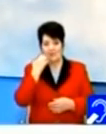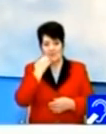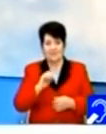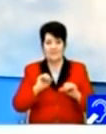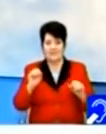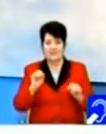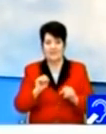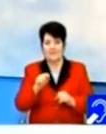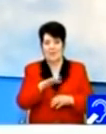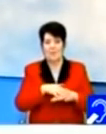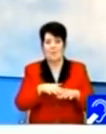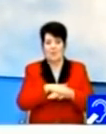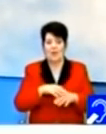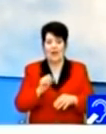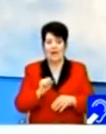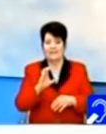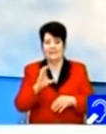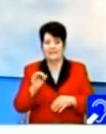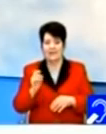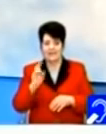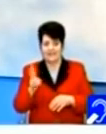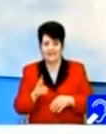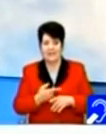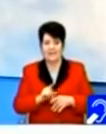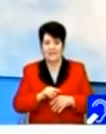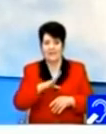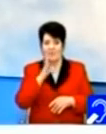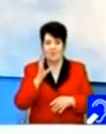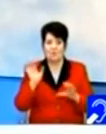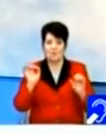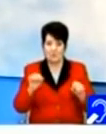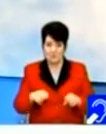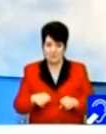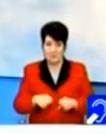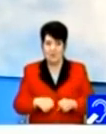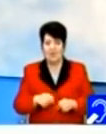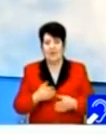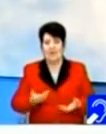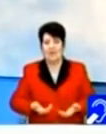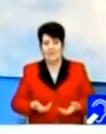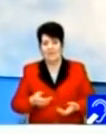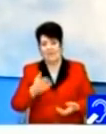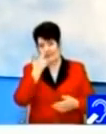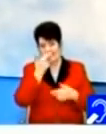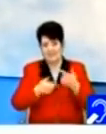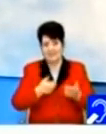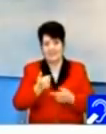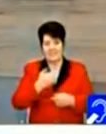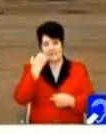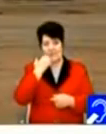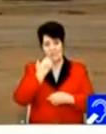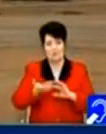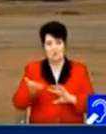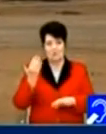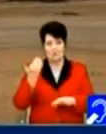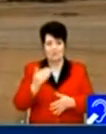sporturi practicate de poporul asiatic. Minoritatea retrasă în pustiu face tot posibilul pentru a păstra vie tradiția strămoșilor.